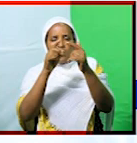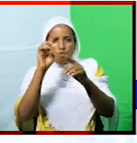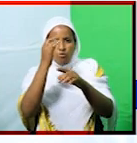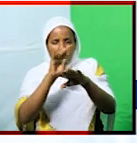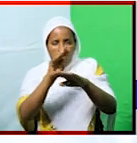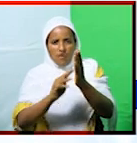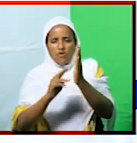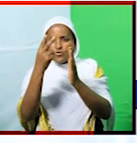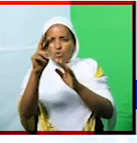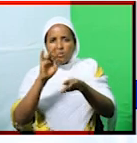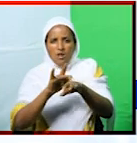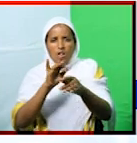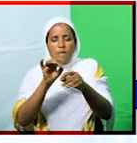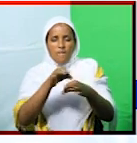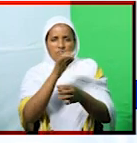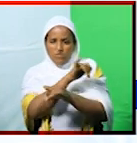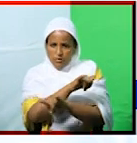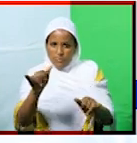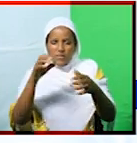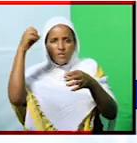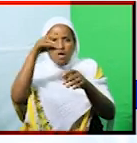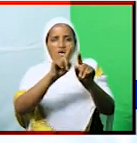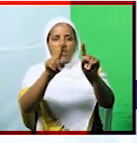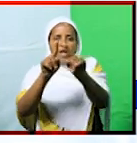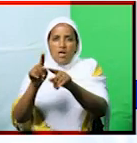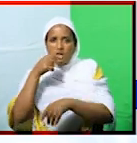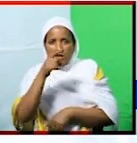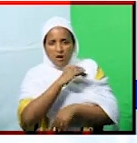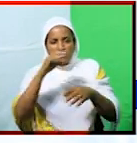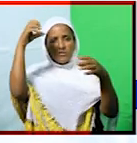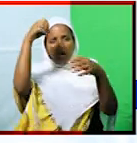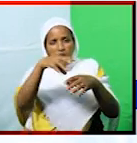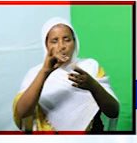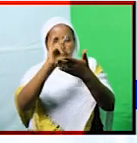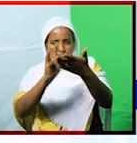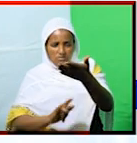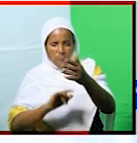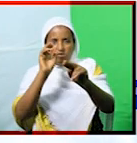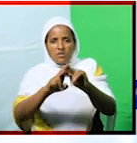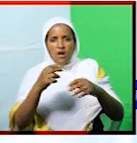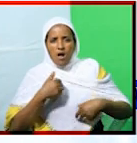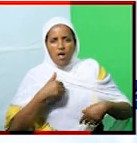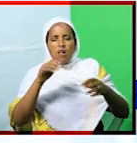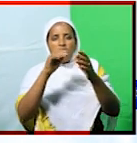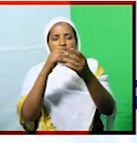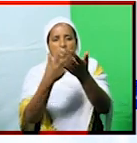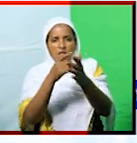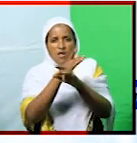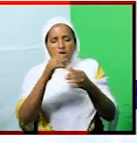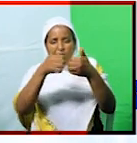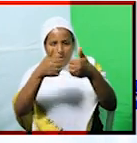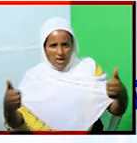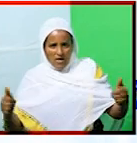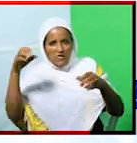ምዕራፍ 12 ላይ መንፈስ አንድ ነው፣ ጸጋ ግን ልዩ ልዩ ነው ይልና ጸጋውን ሲዘረዝር መናፍስትን